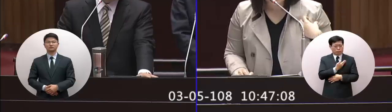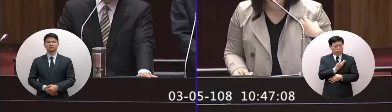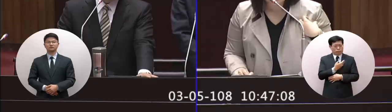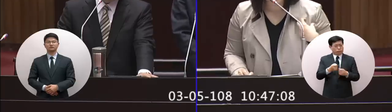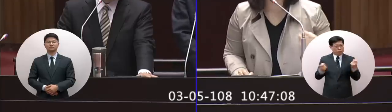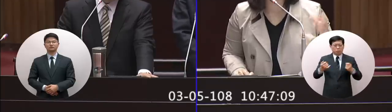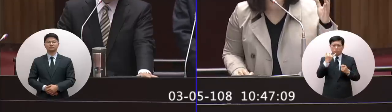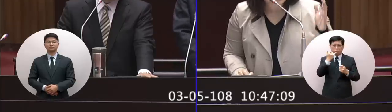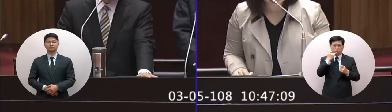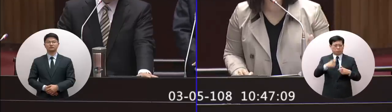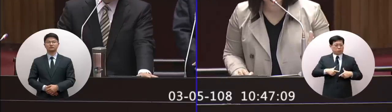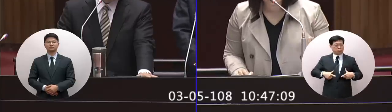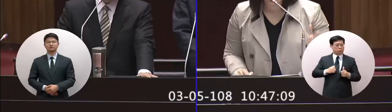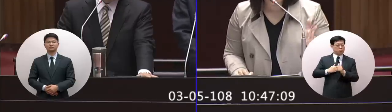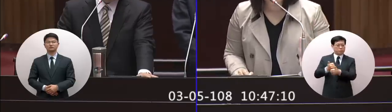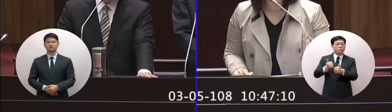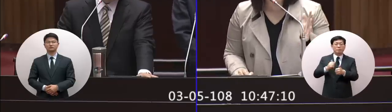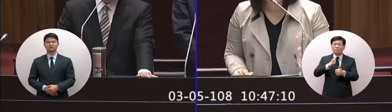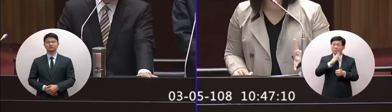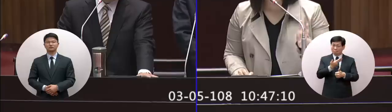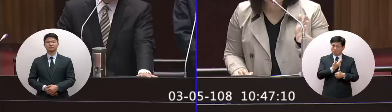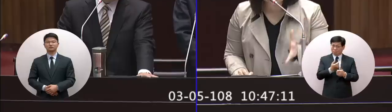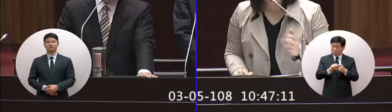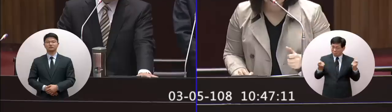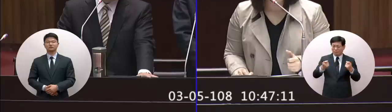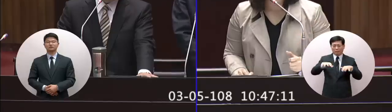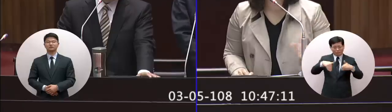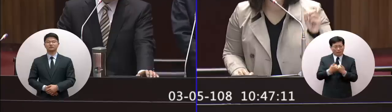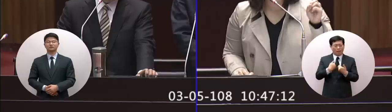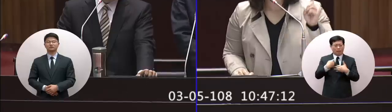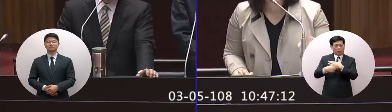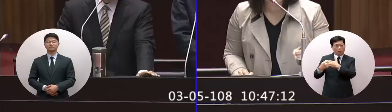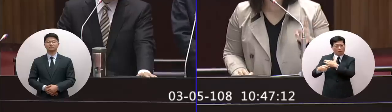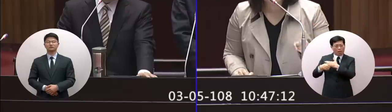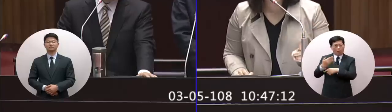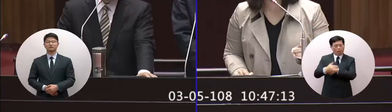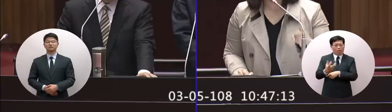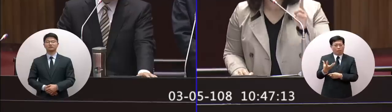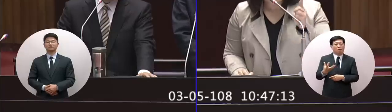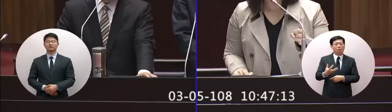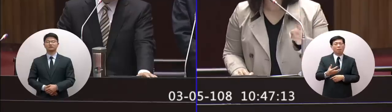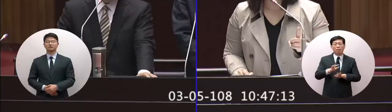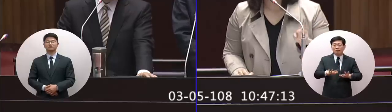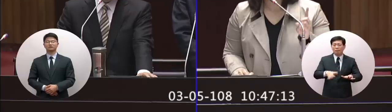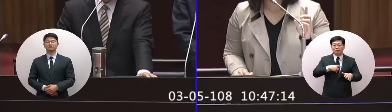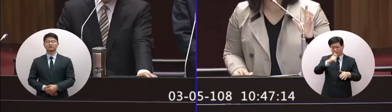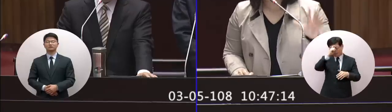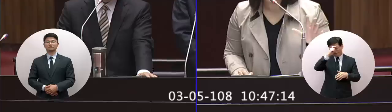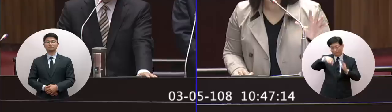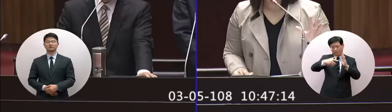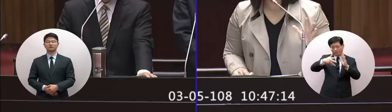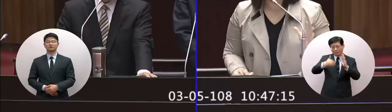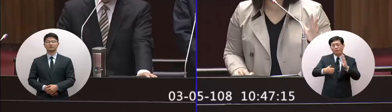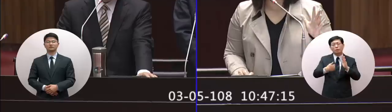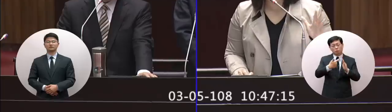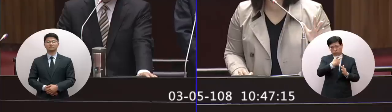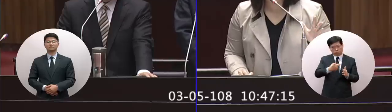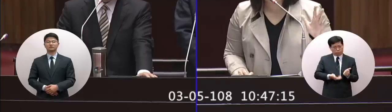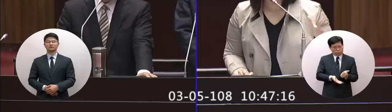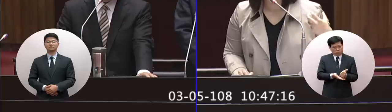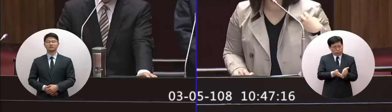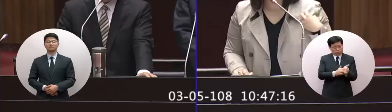我们就越有 gas， 而是撑得越久，有可能伤亡就会越惨。所以我希望院长，就是说我当然很欣